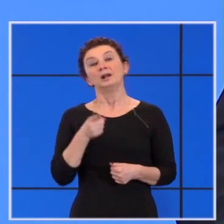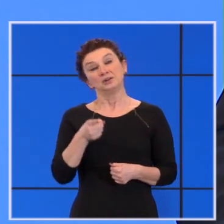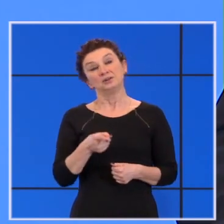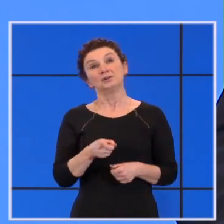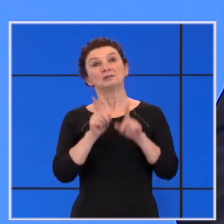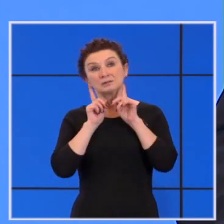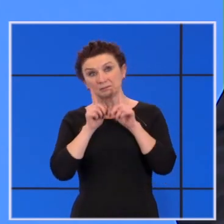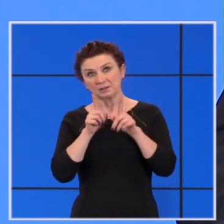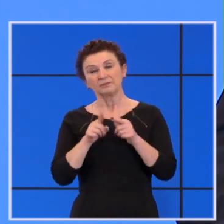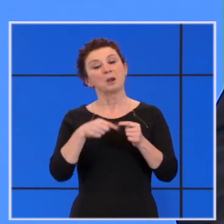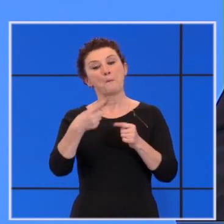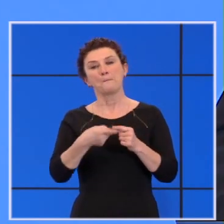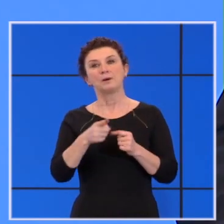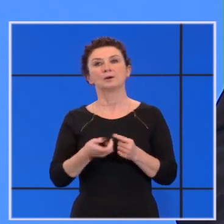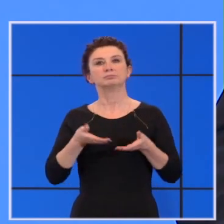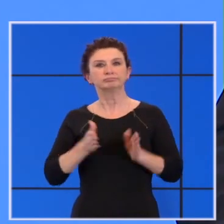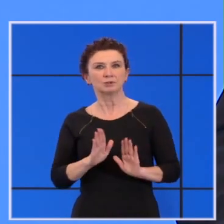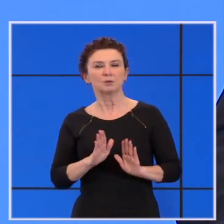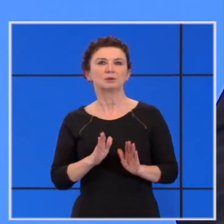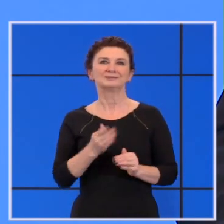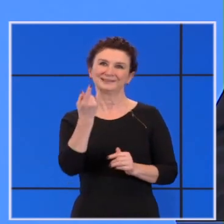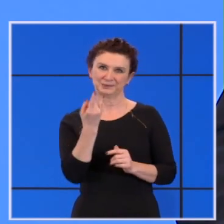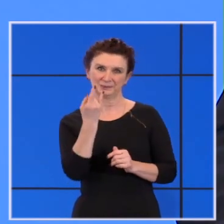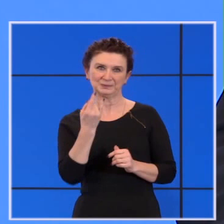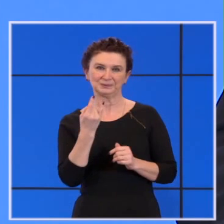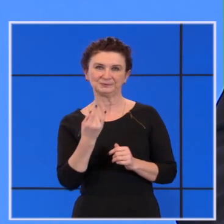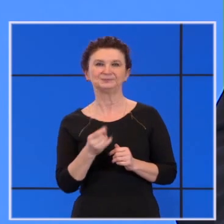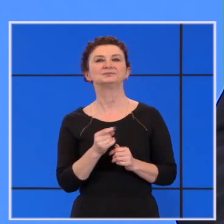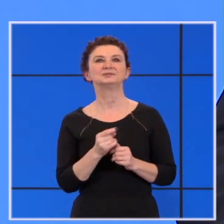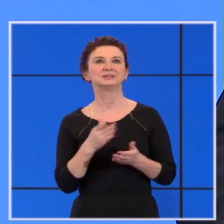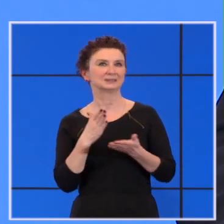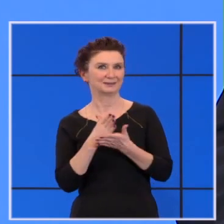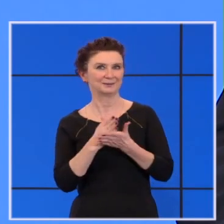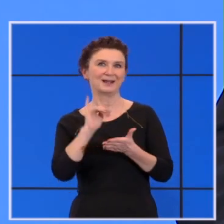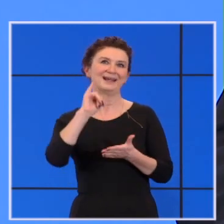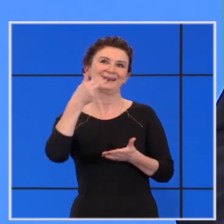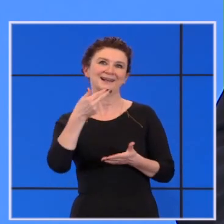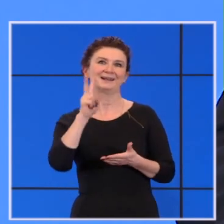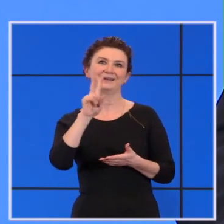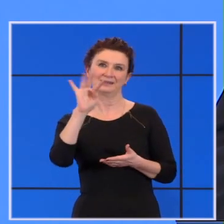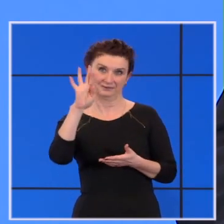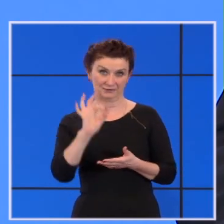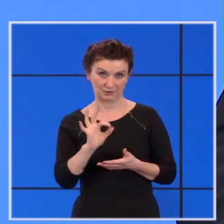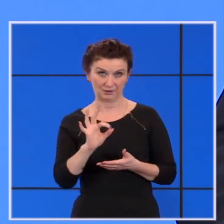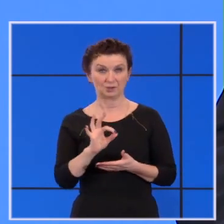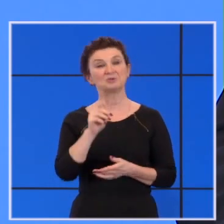dziecka z in vitro ktoś miał i normalną metodą potrafił urodzić,